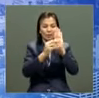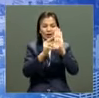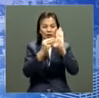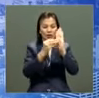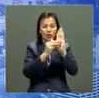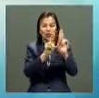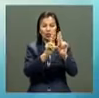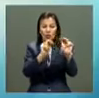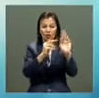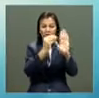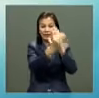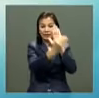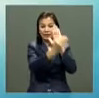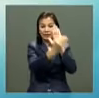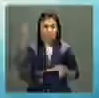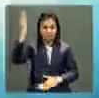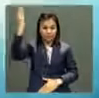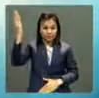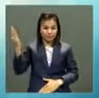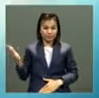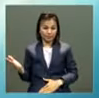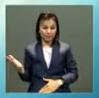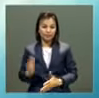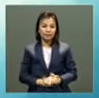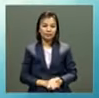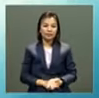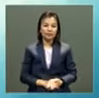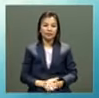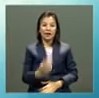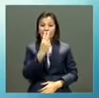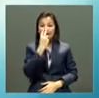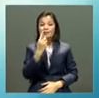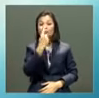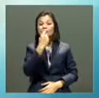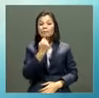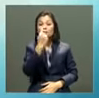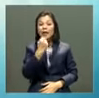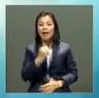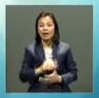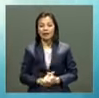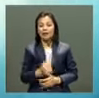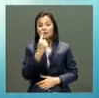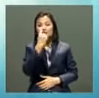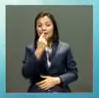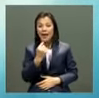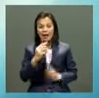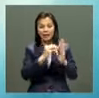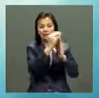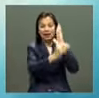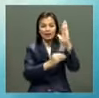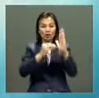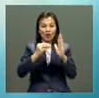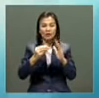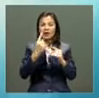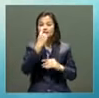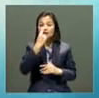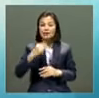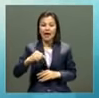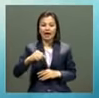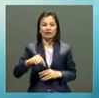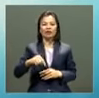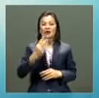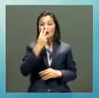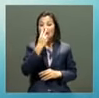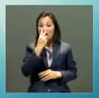ดอันนี้ก็เห็นแนวโน้มของทางสีแดงคือจังหวัดอื่นคือต่างจังหวัดลดน้อยลงนะครับมันกราฟลงอย่างนี้เล